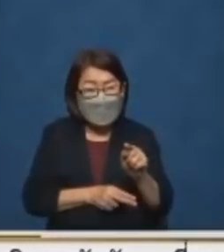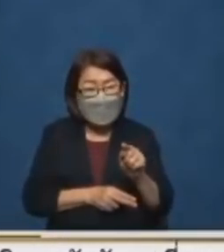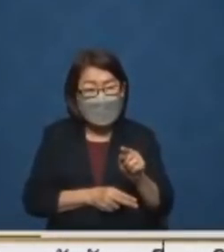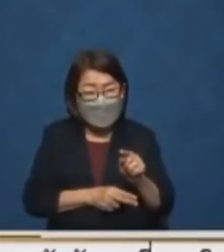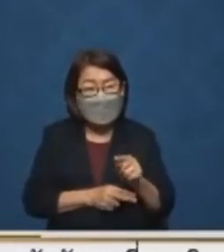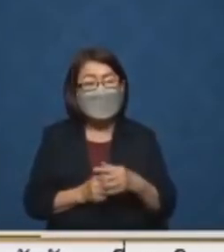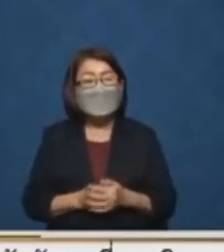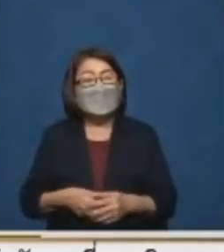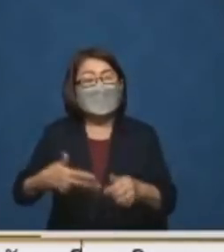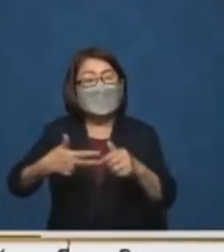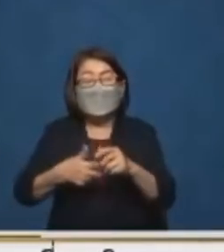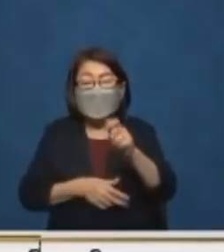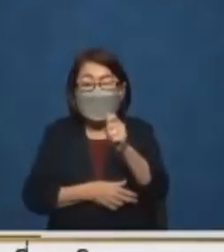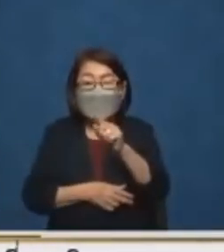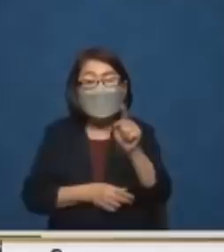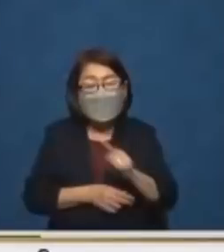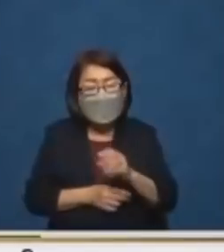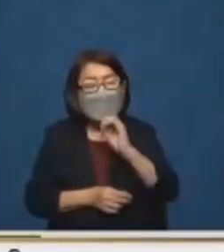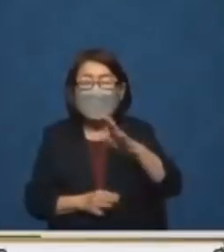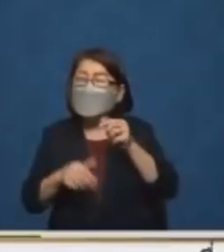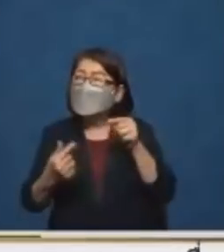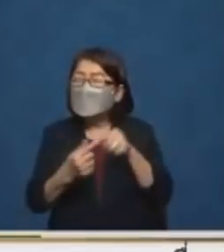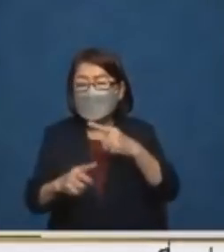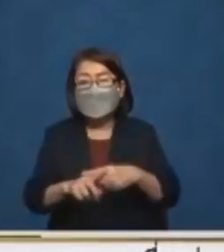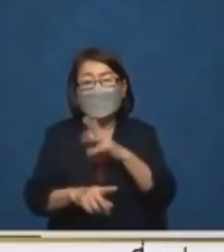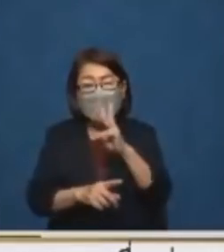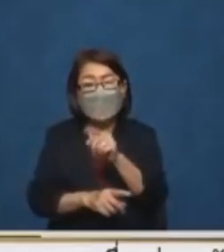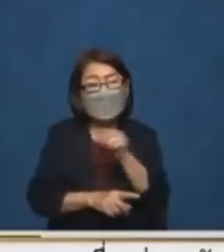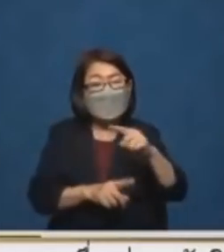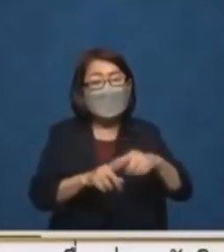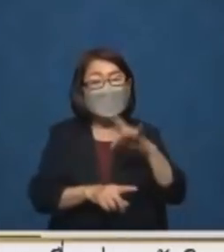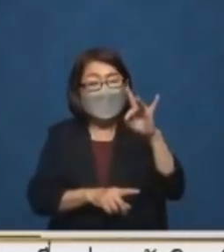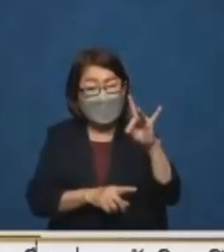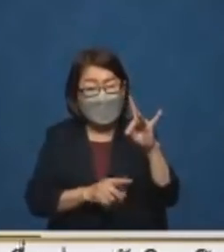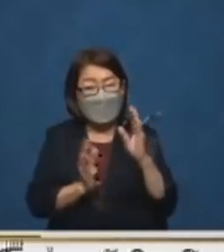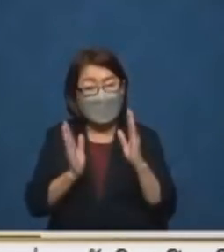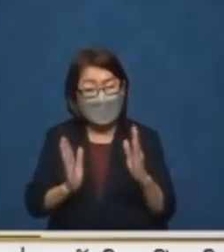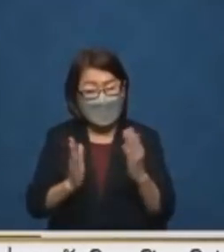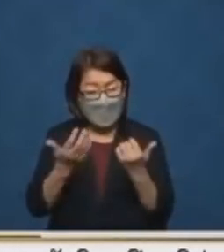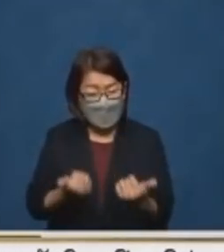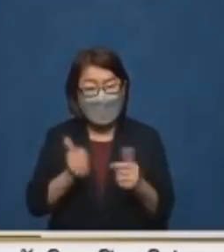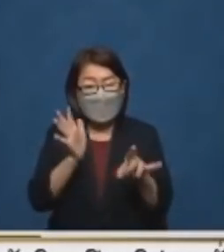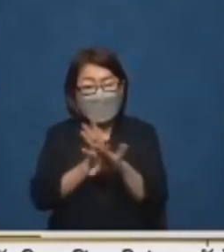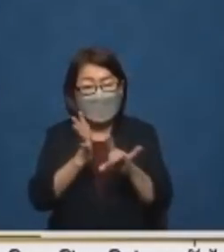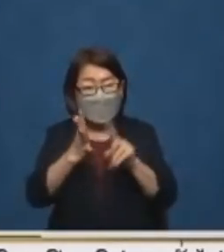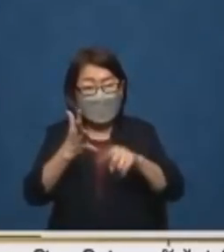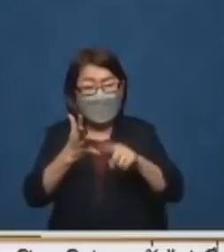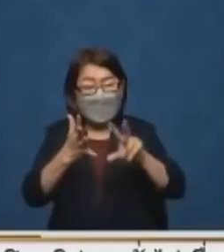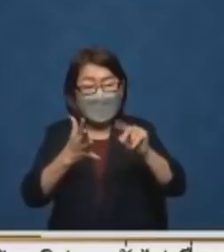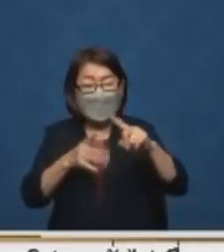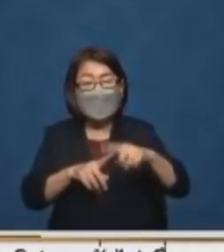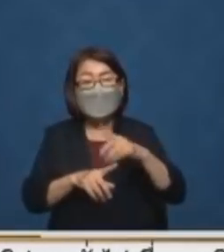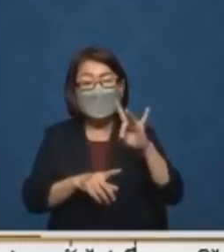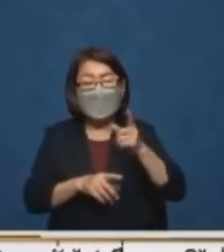ท่านบอกว่าในระห่างเดือนมทธุนายนถึเดือนสงหาคมสินสุวนนี้ 31 สงหาคมท่เดย